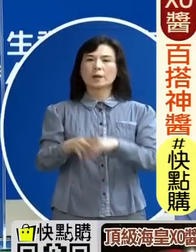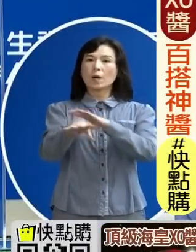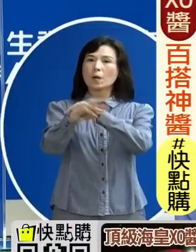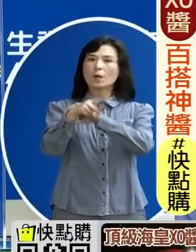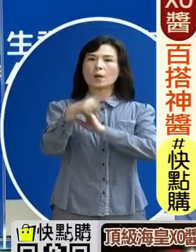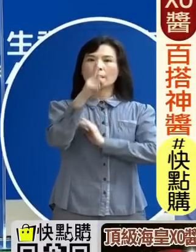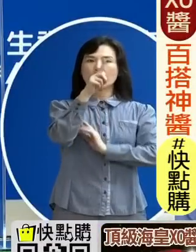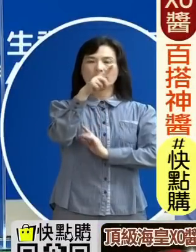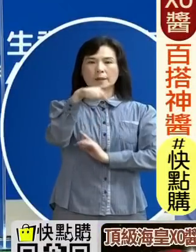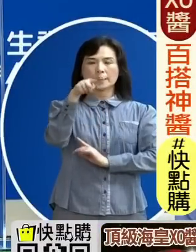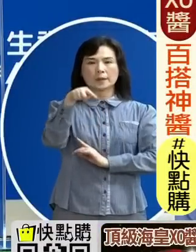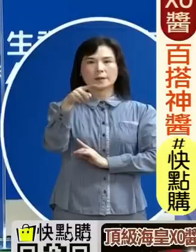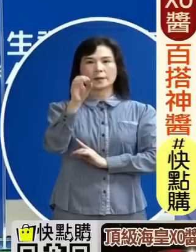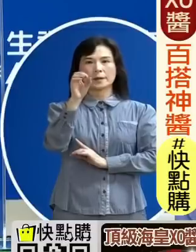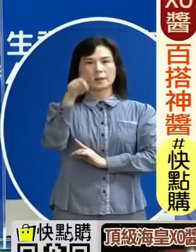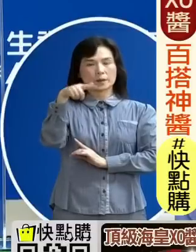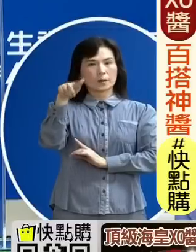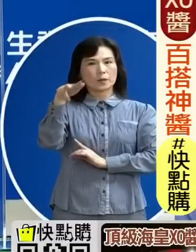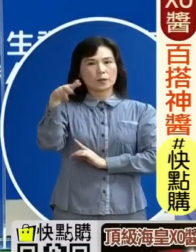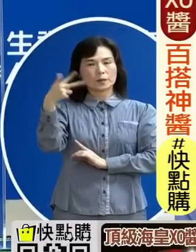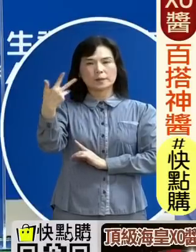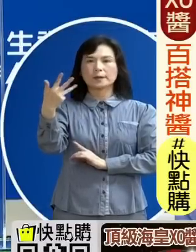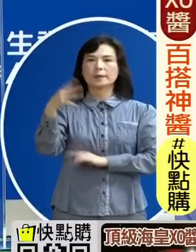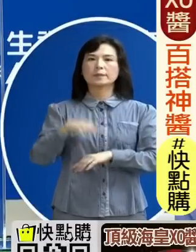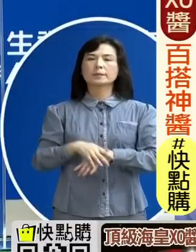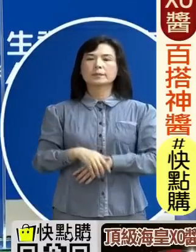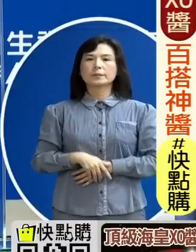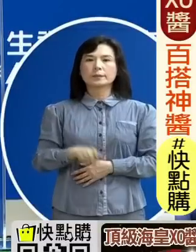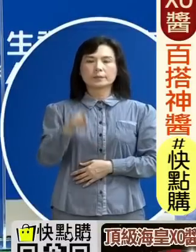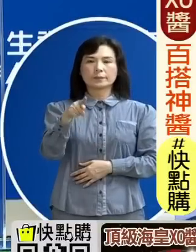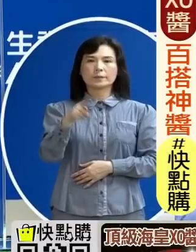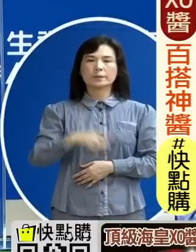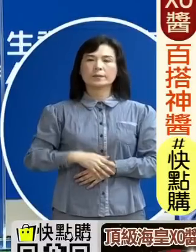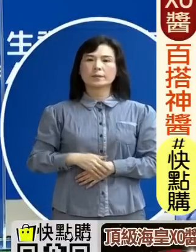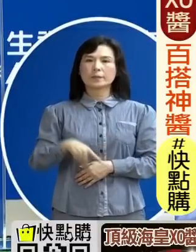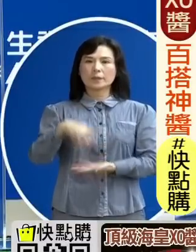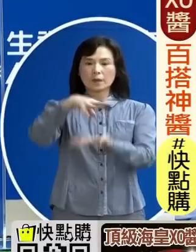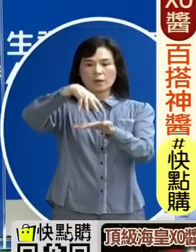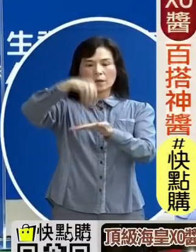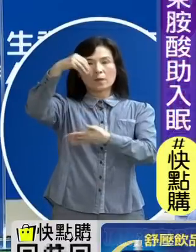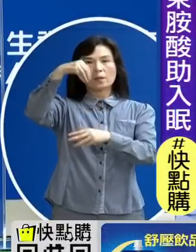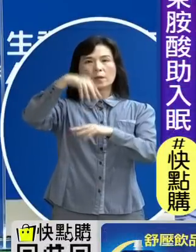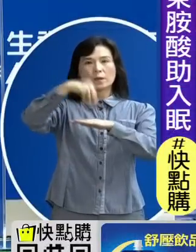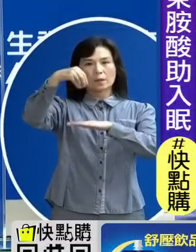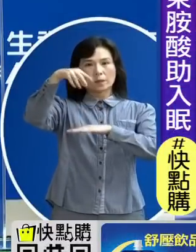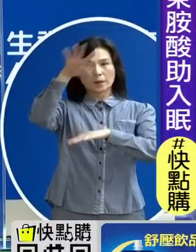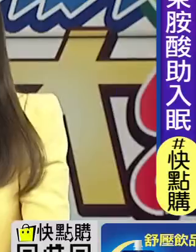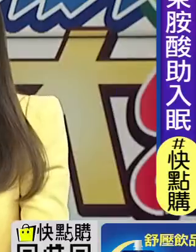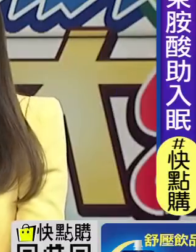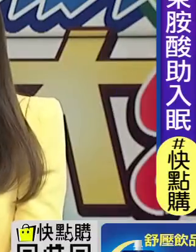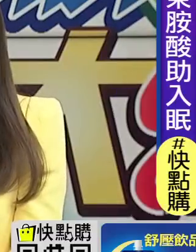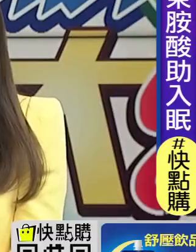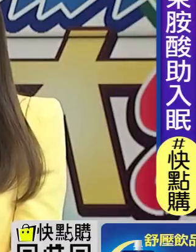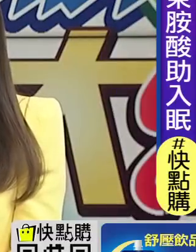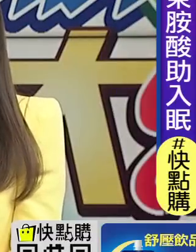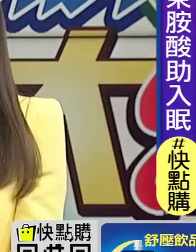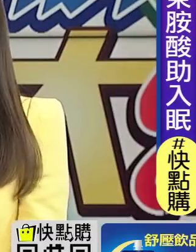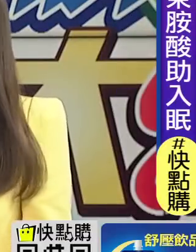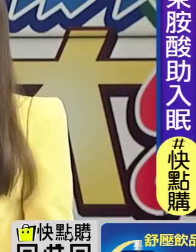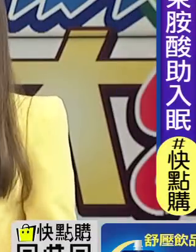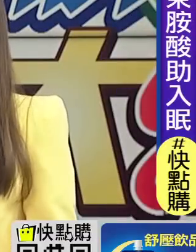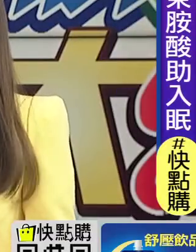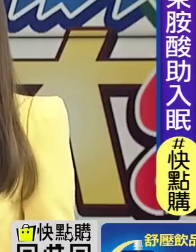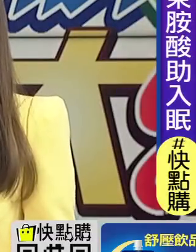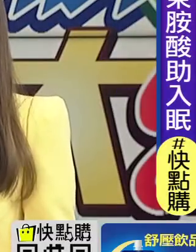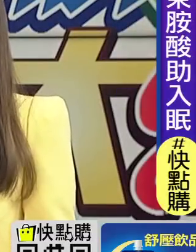间有模有样的公司，就算你搬家，你也要让人家找得到你，这个有很难吗？ 所以网友才会说，5月2号不是这个指